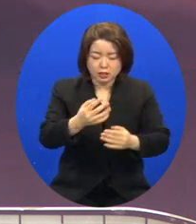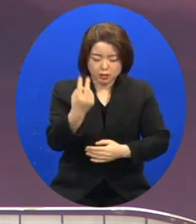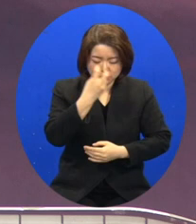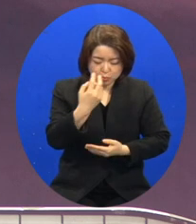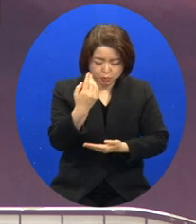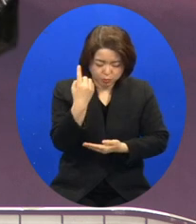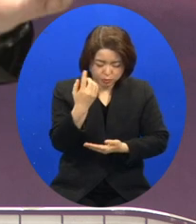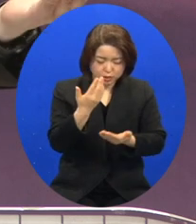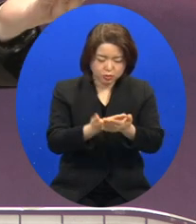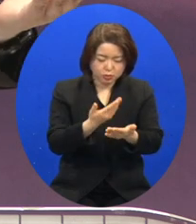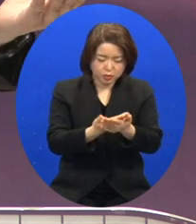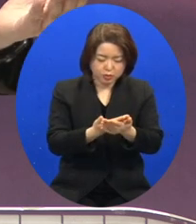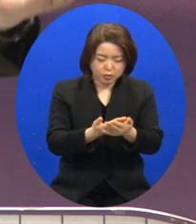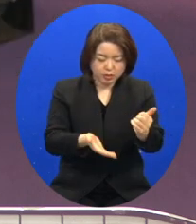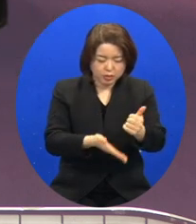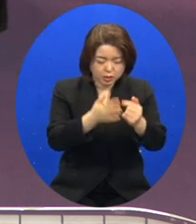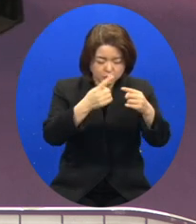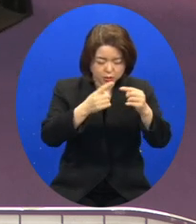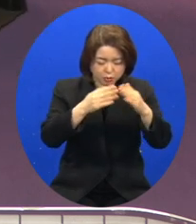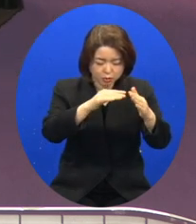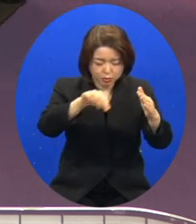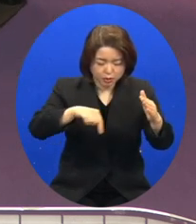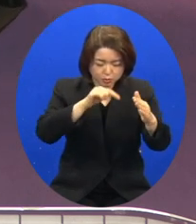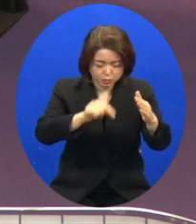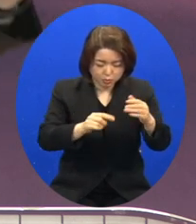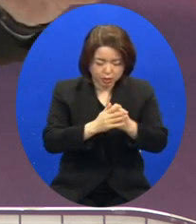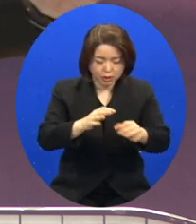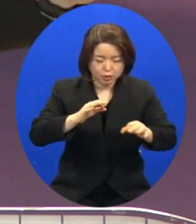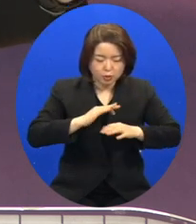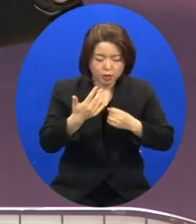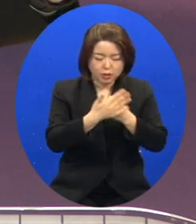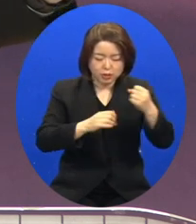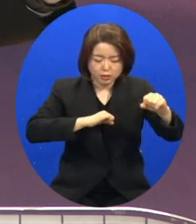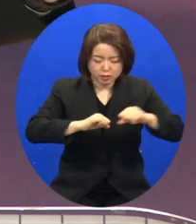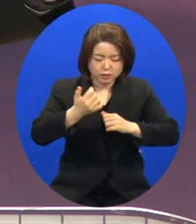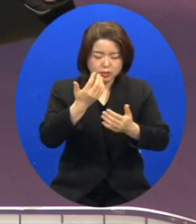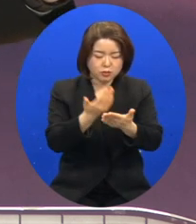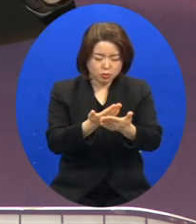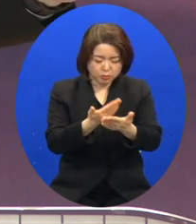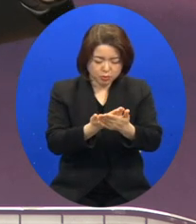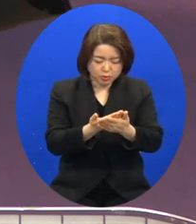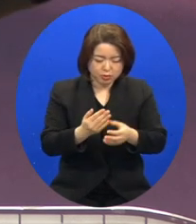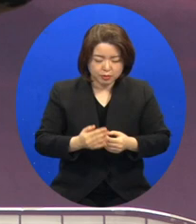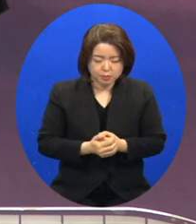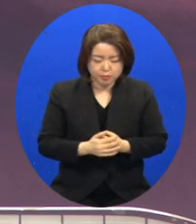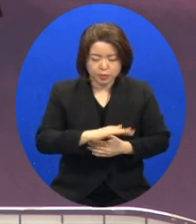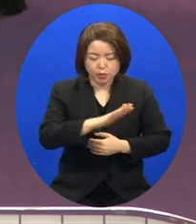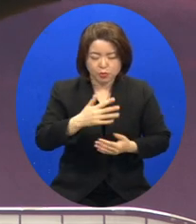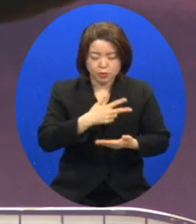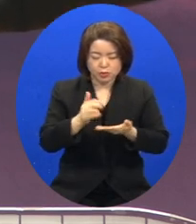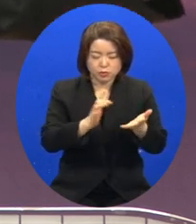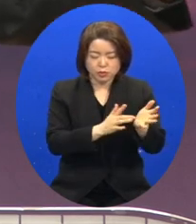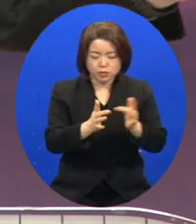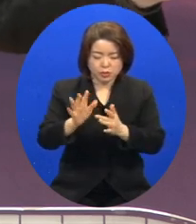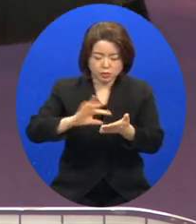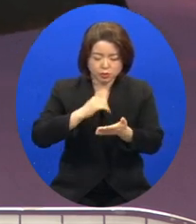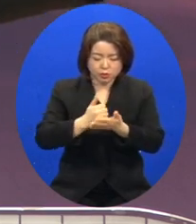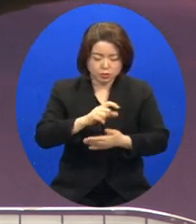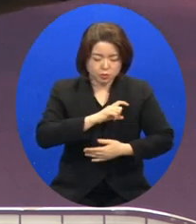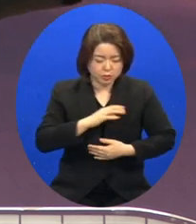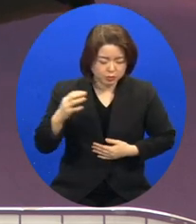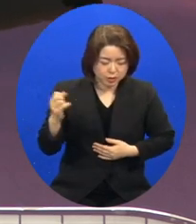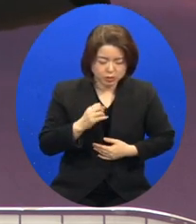그 섬기는 교회 위에도 놀라운 은혜로 역사 해 주옵소서 우리 주 예수 그리스도 이름으로